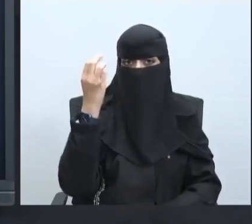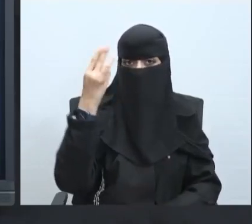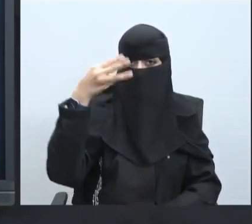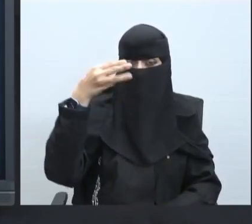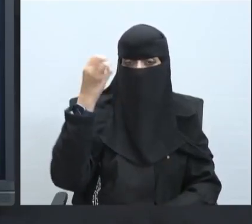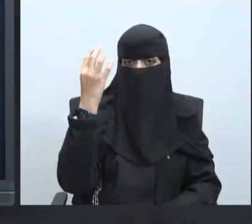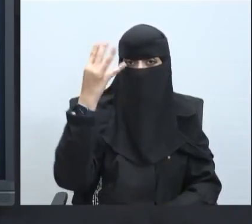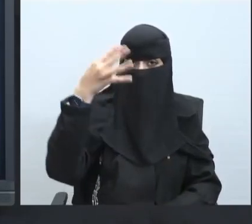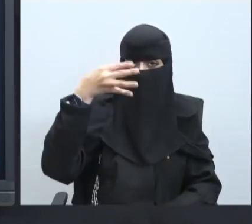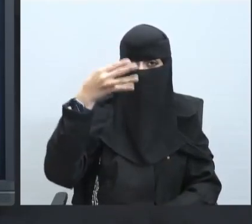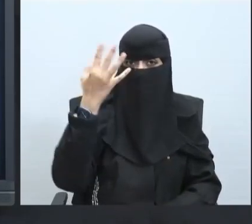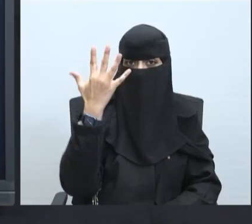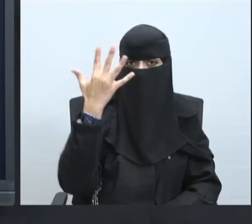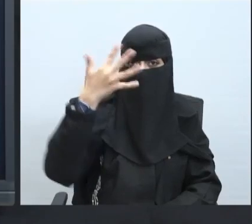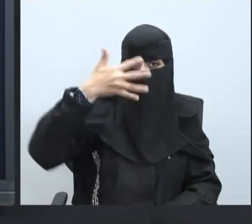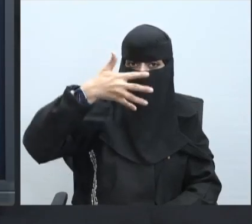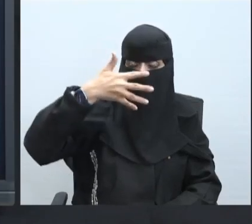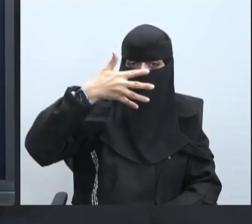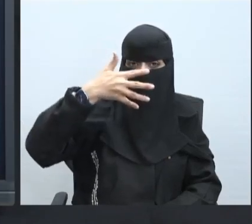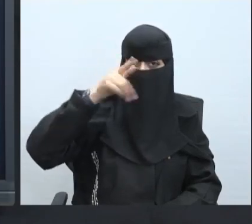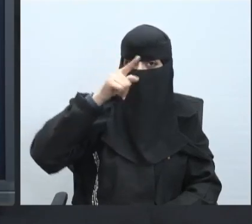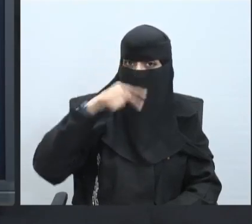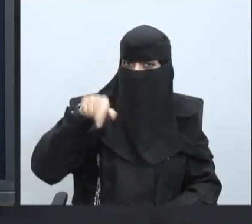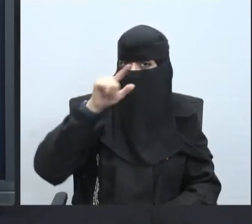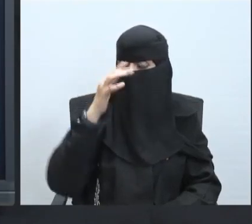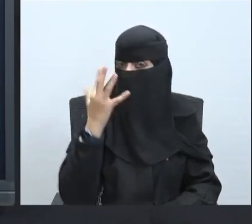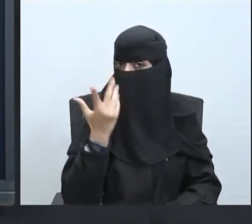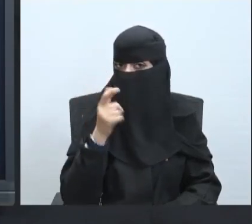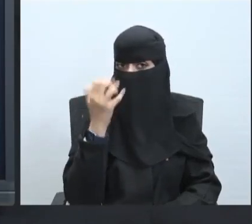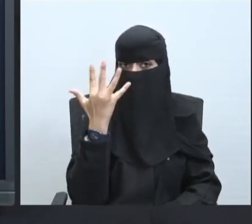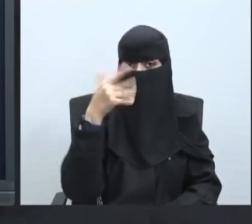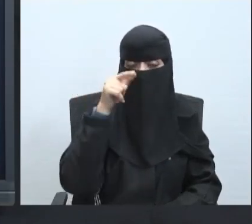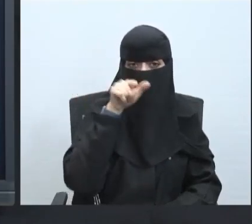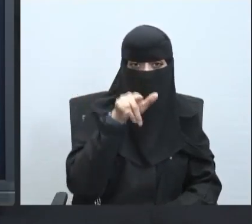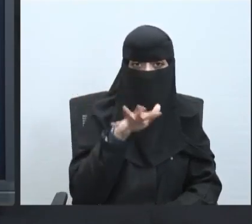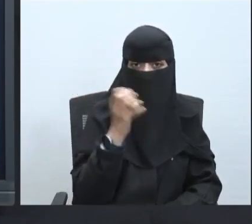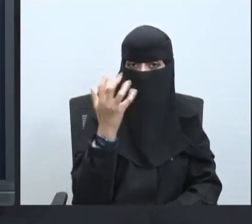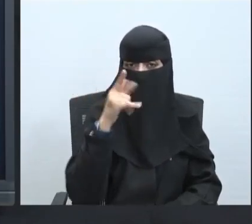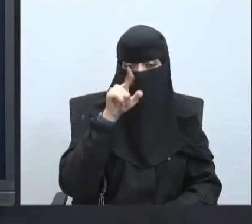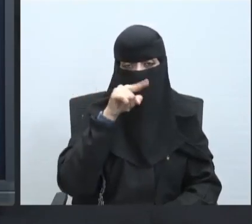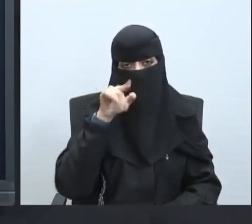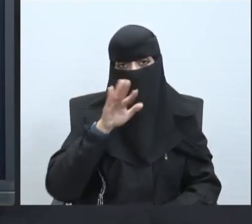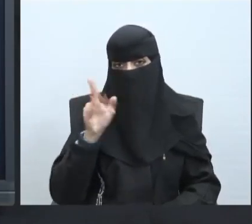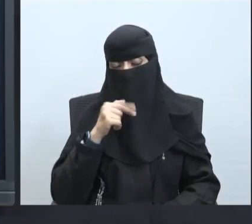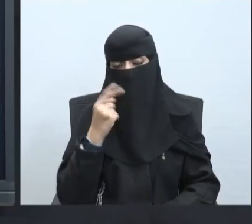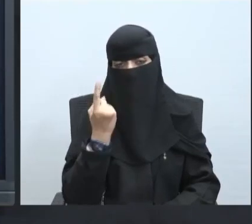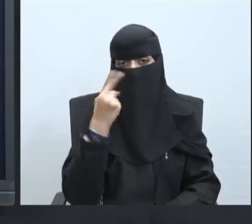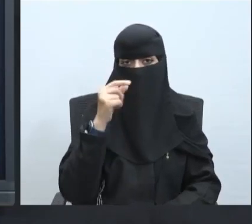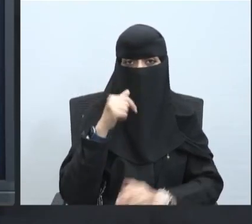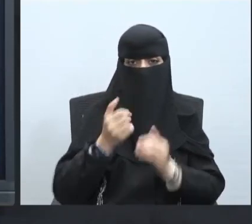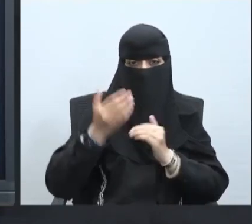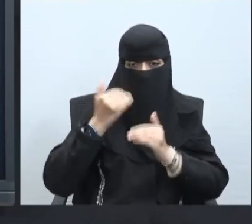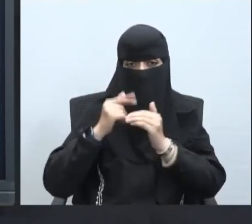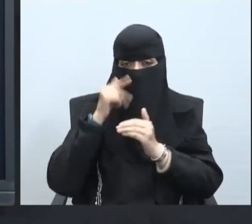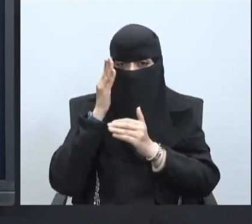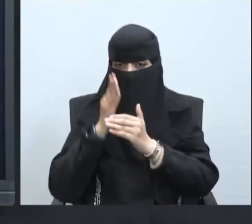30 40 50 مجموعها كم 50 اذا تخميننا غير صحيح نضع تخمين